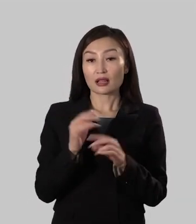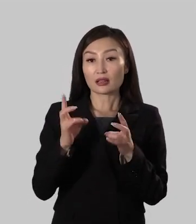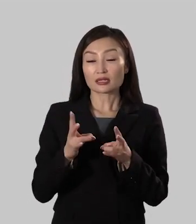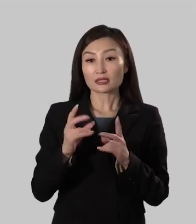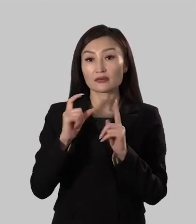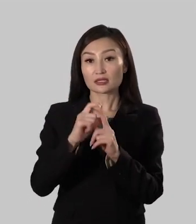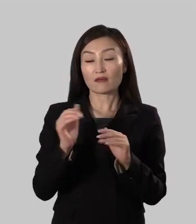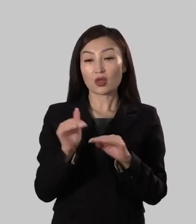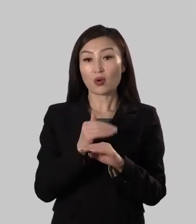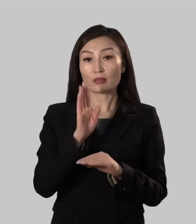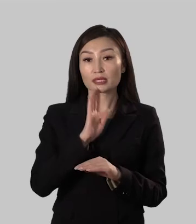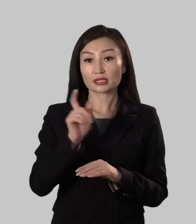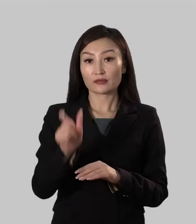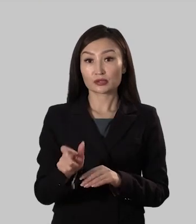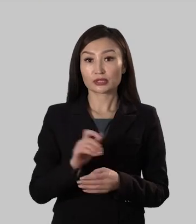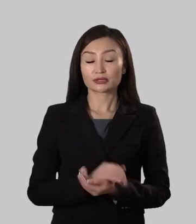девушки.